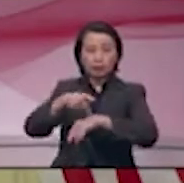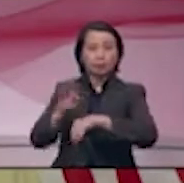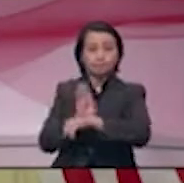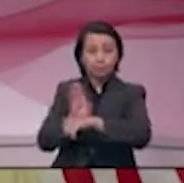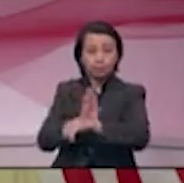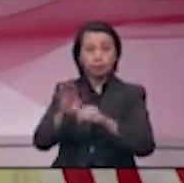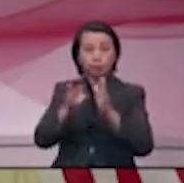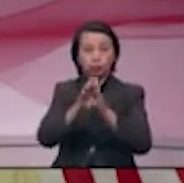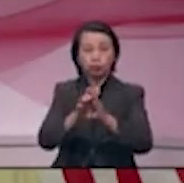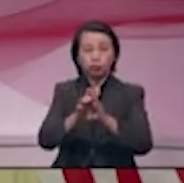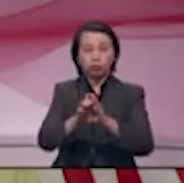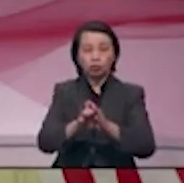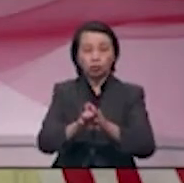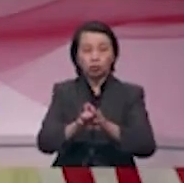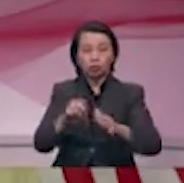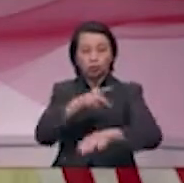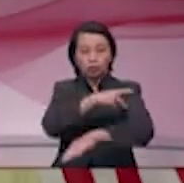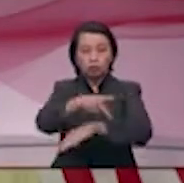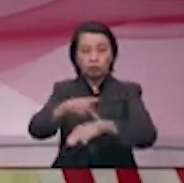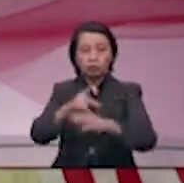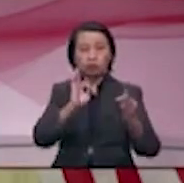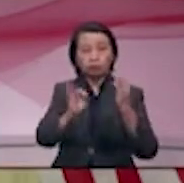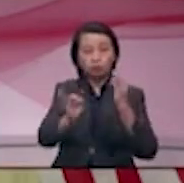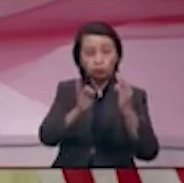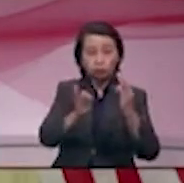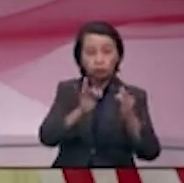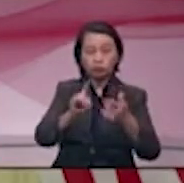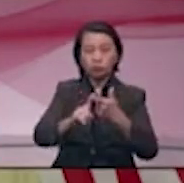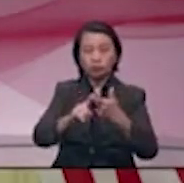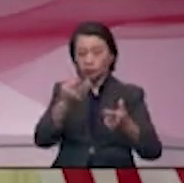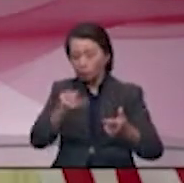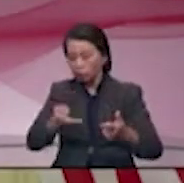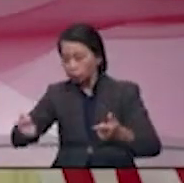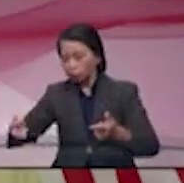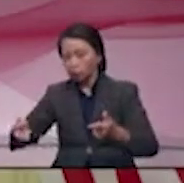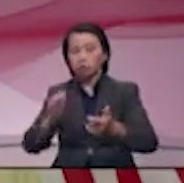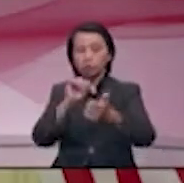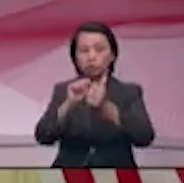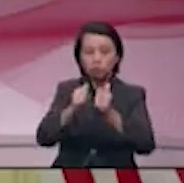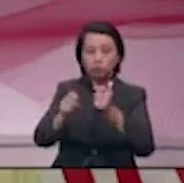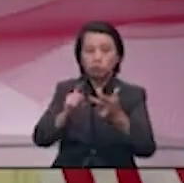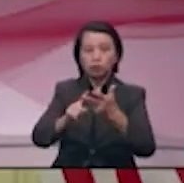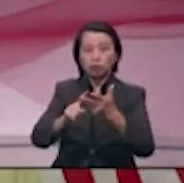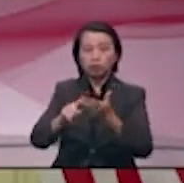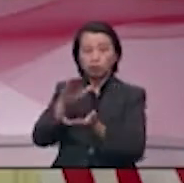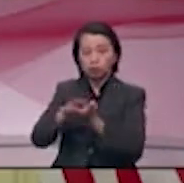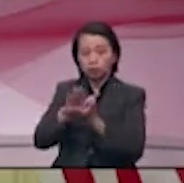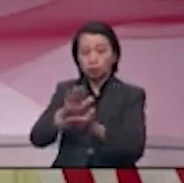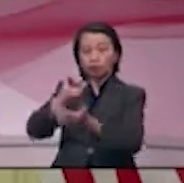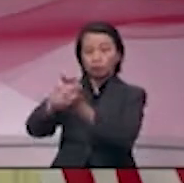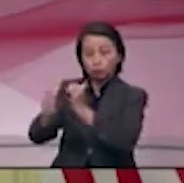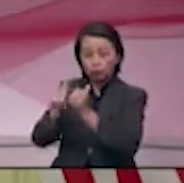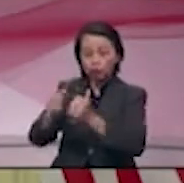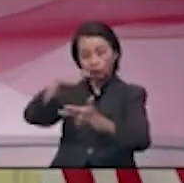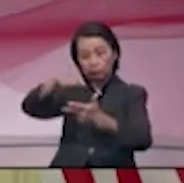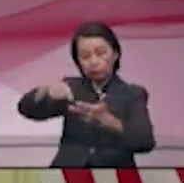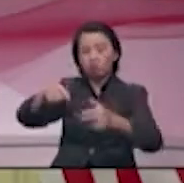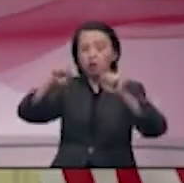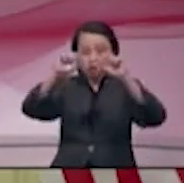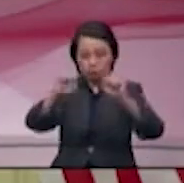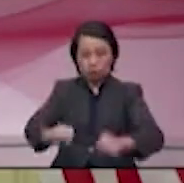peti operator gelanggang puzzle facility sukan dan Academy juga dibenarkan